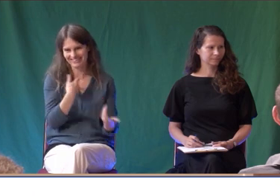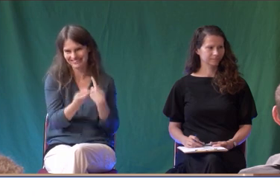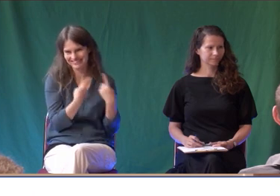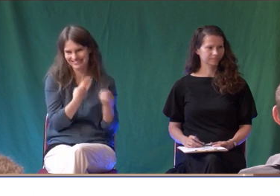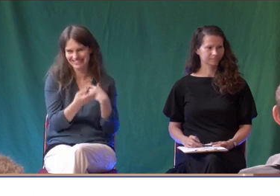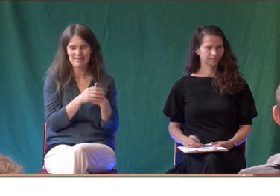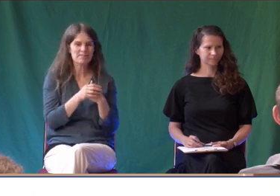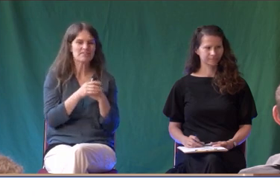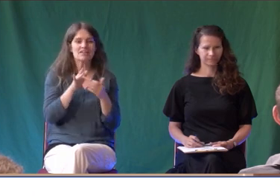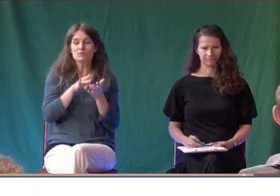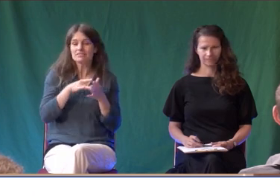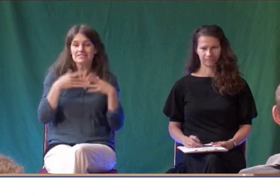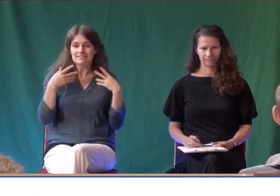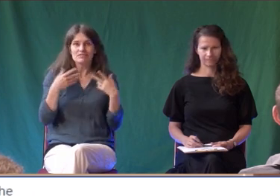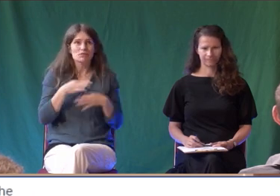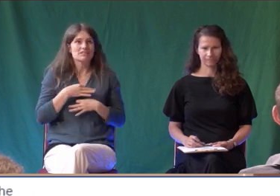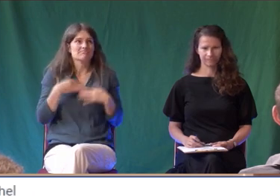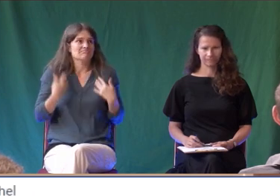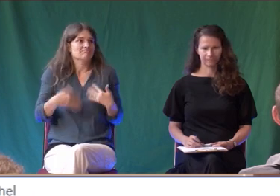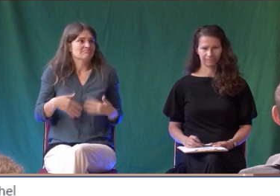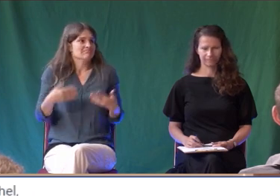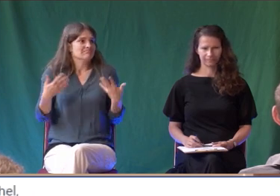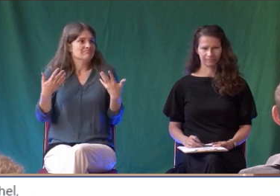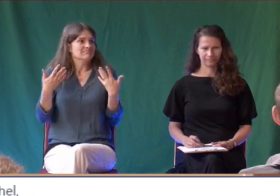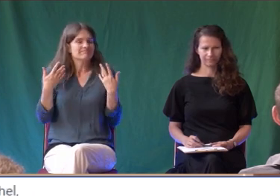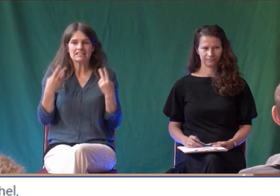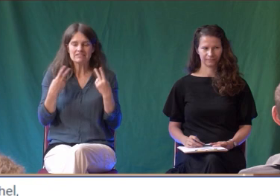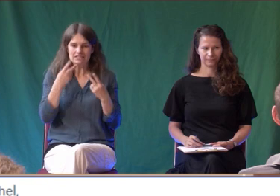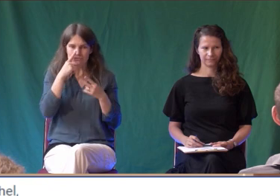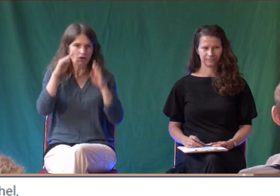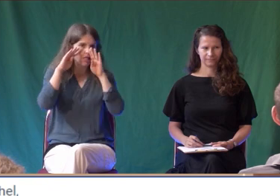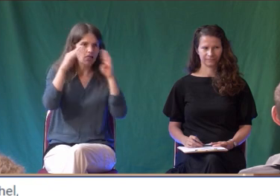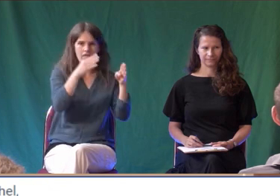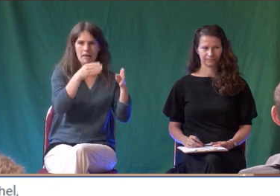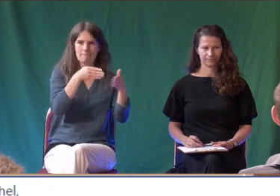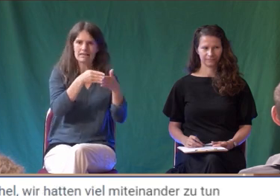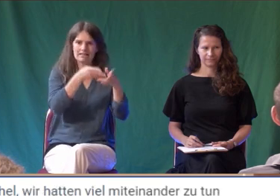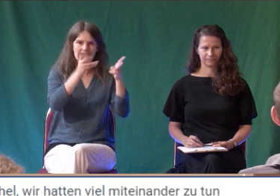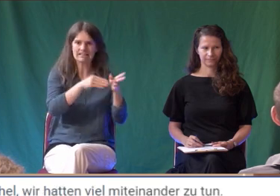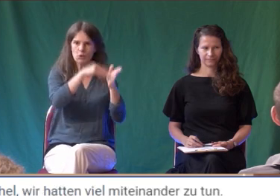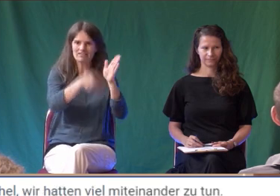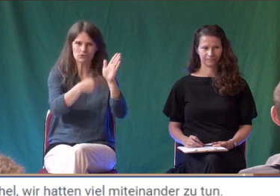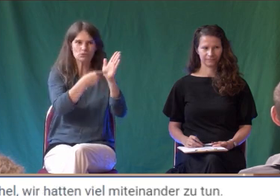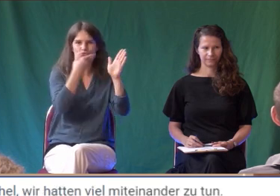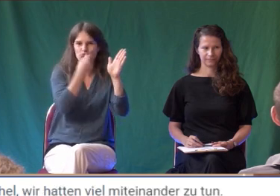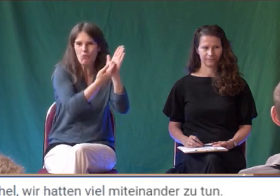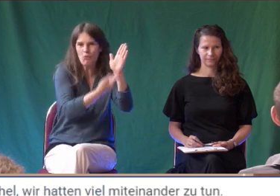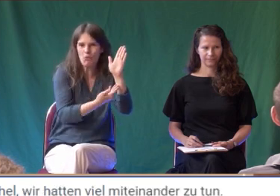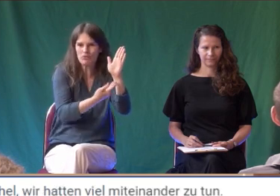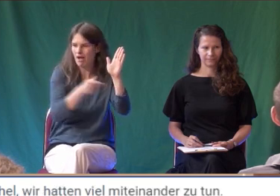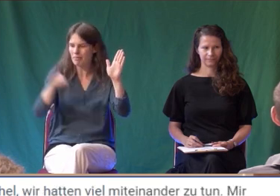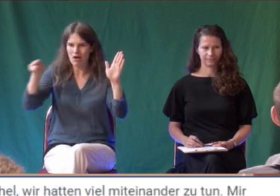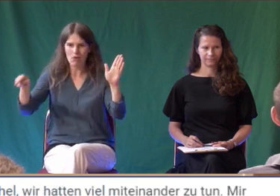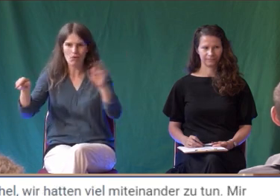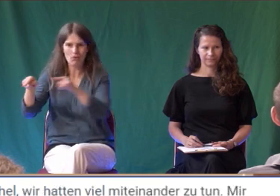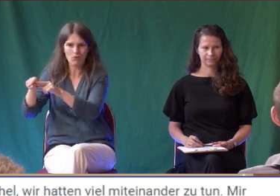mir ist es wirklich ein Anliegen zu gucken dass es eben nicht nur in der Behindertenrechtskonvention Rechte gibt